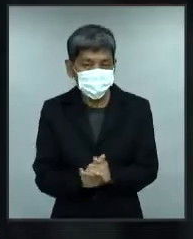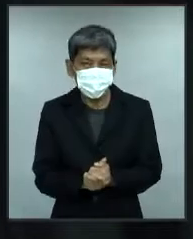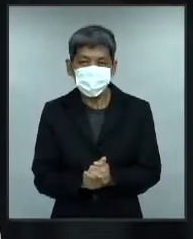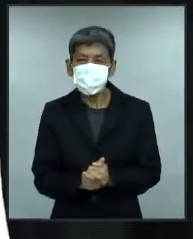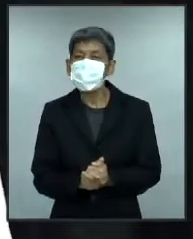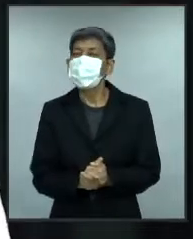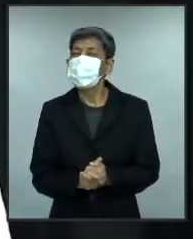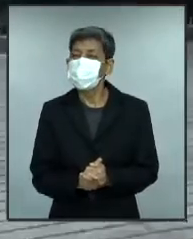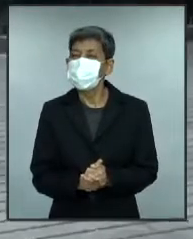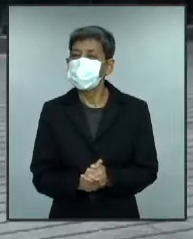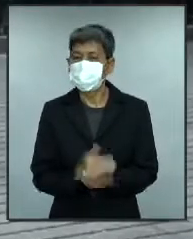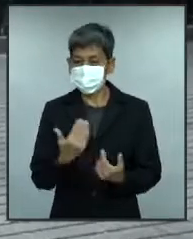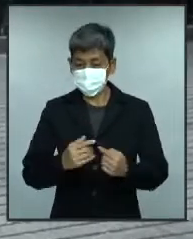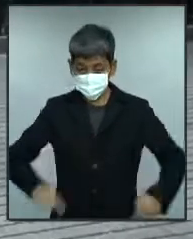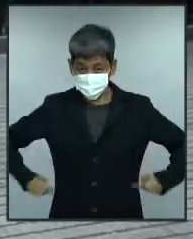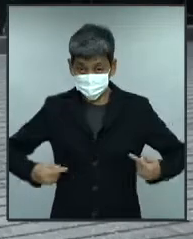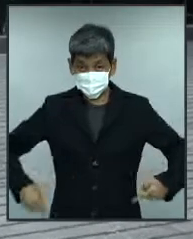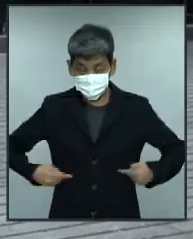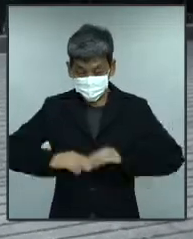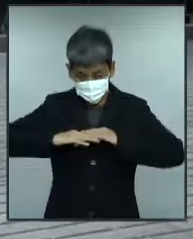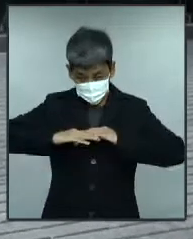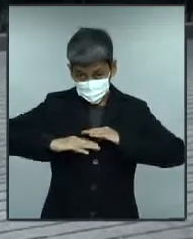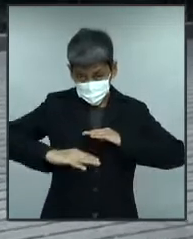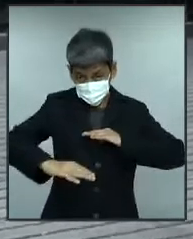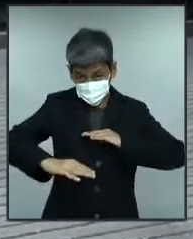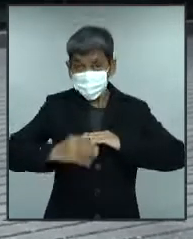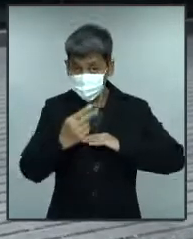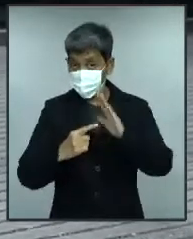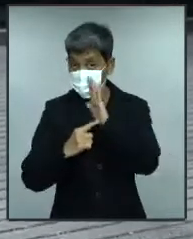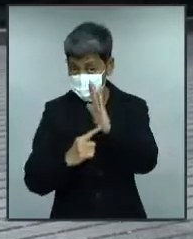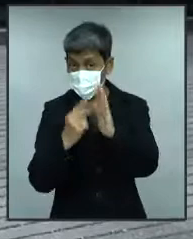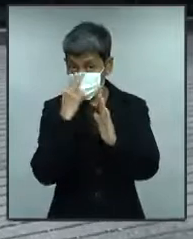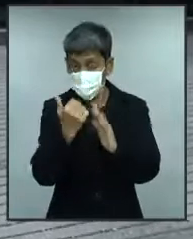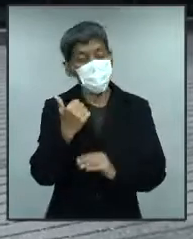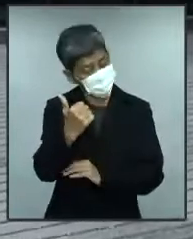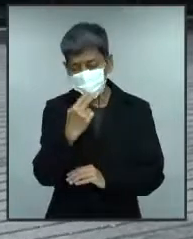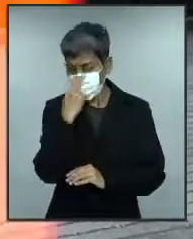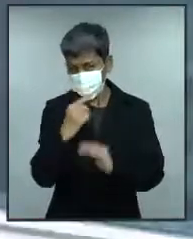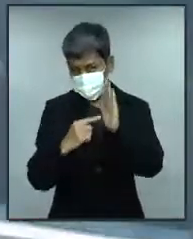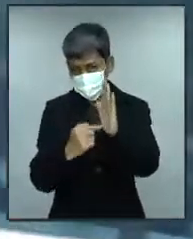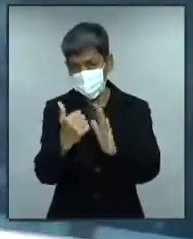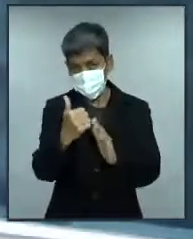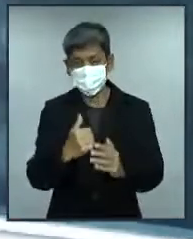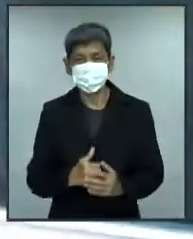ท้ายกันในเรื่องของความปลอดภัยกับการลงหักนั้นเดี๋ยวรบกวนอาจารย์สาธิตให้ผมดู ได้ครับ